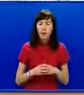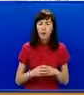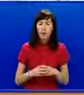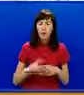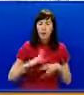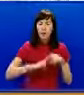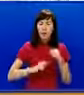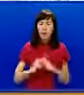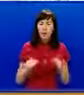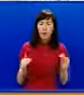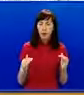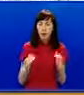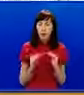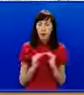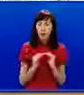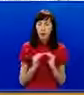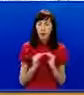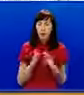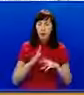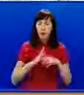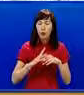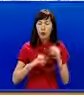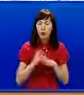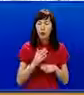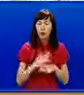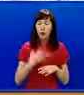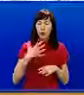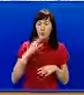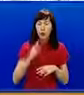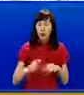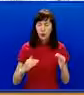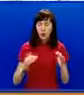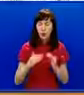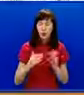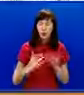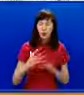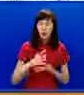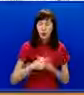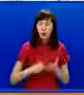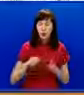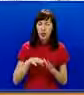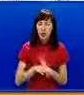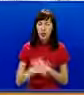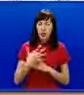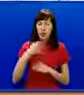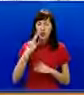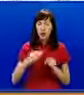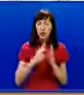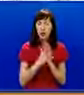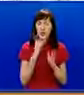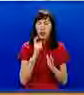салынған үйлердің құрылыс бөлімімен салынған үйлердің 50% тұрғын үй құрылыс жинақ банкі салымшыларына беріледі, 50% кезектегі